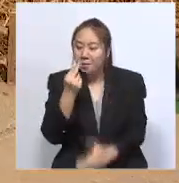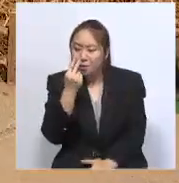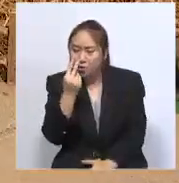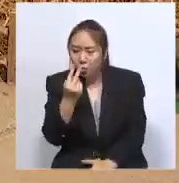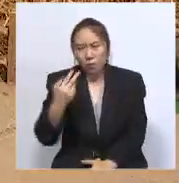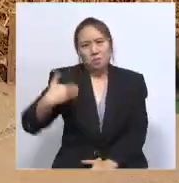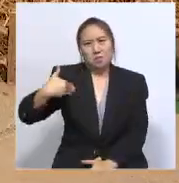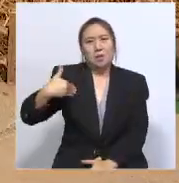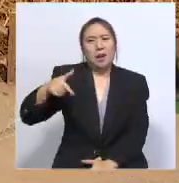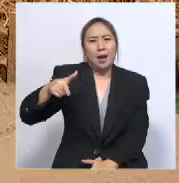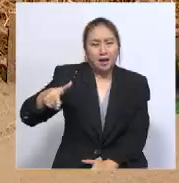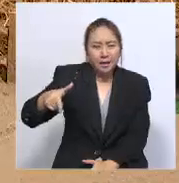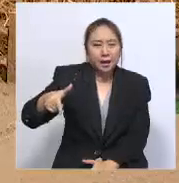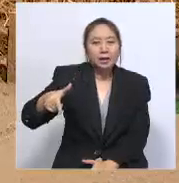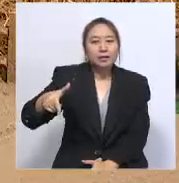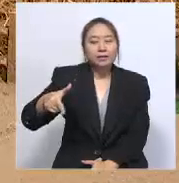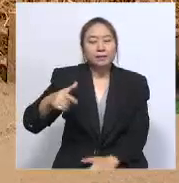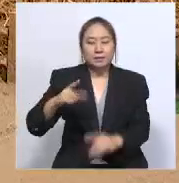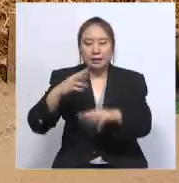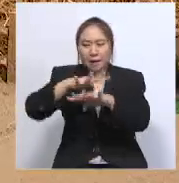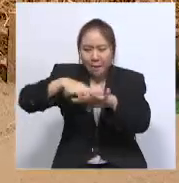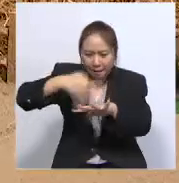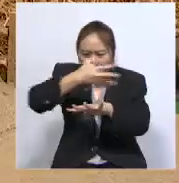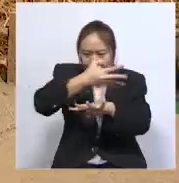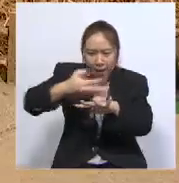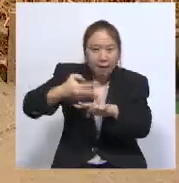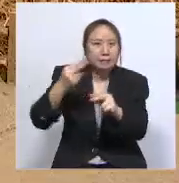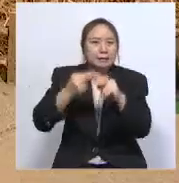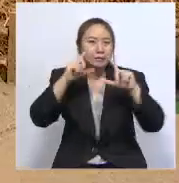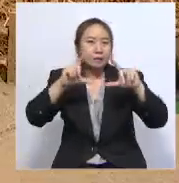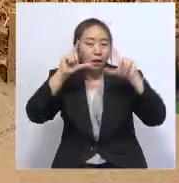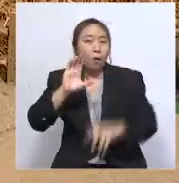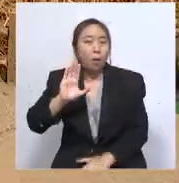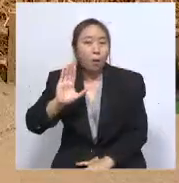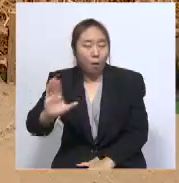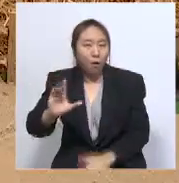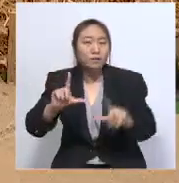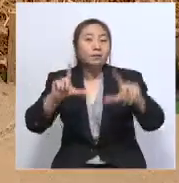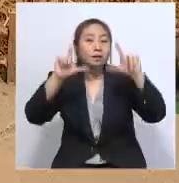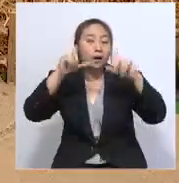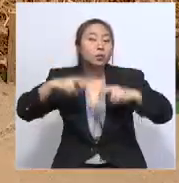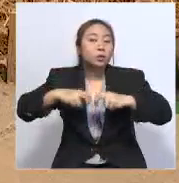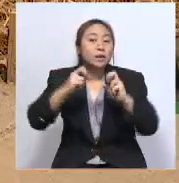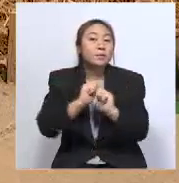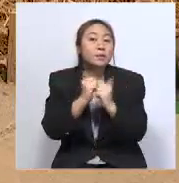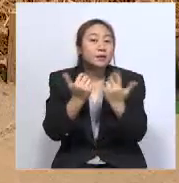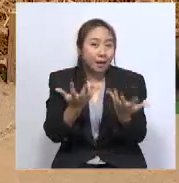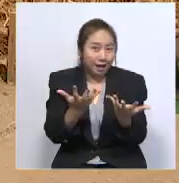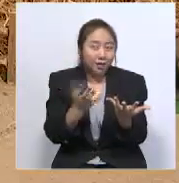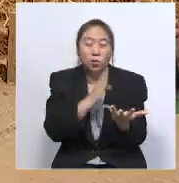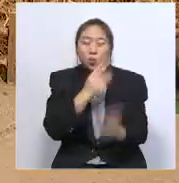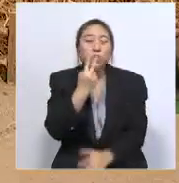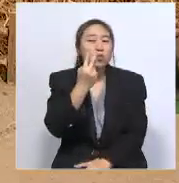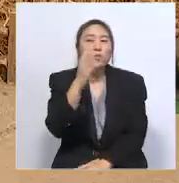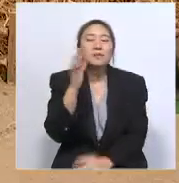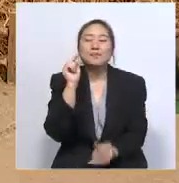พิเศษของผ้าไหมหรือว่าผ้าโฮซึ่งเป็นลายขึ้นชื่อของที่นี่เป็นจุดเด่นเป็นเอกลักษณ์ของจังหวัดสุรินทร์เป็นยังไงก็เหมือนกับมาไม่ถึง